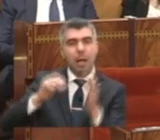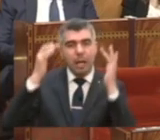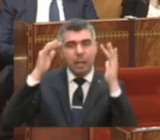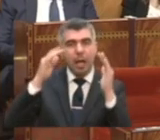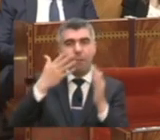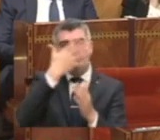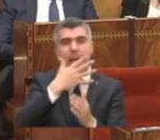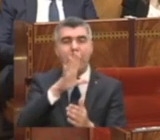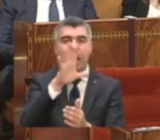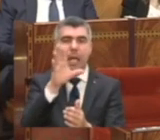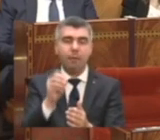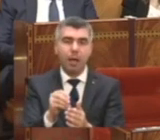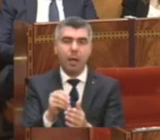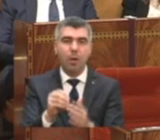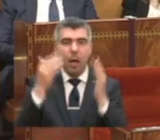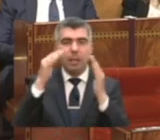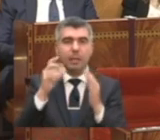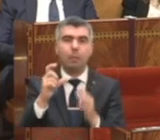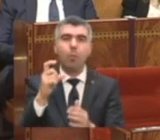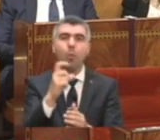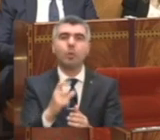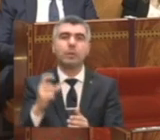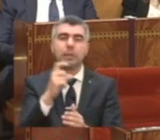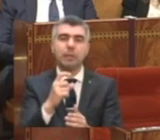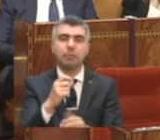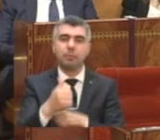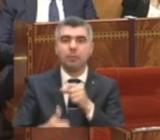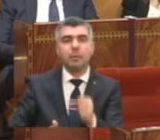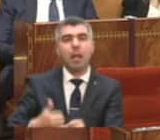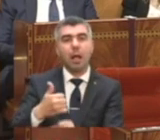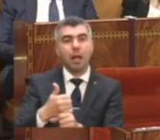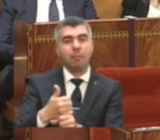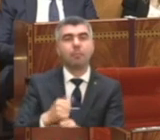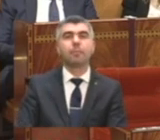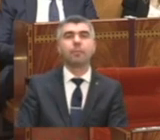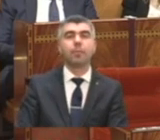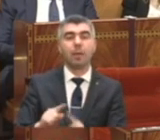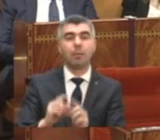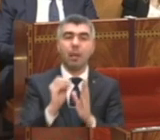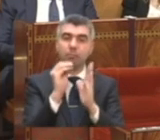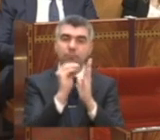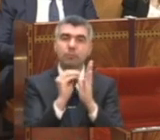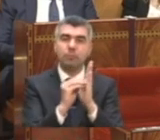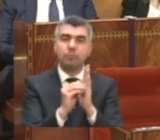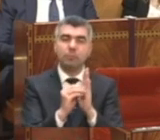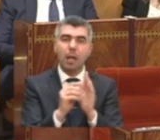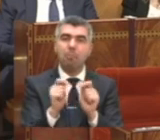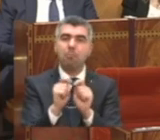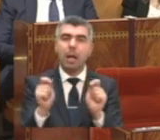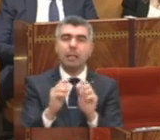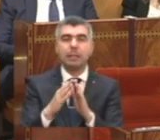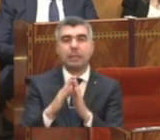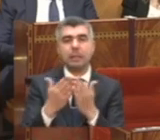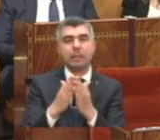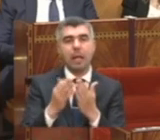الإفريقية وعاصمة الثقافة الإسلامية خلال العام الجاري، ما يعني إدراج معرض الكتاب ضمن